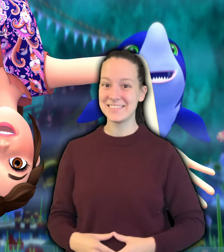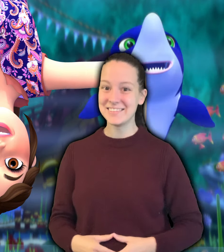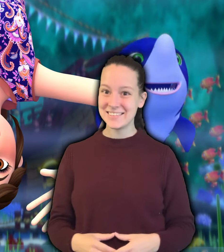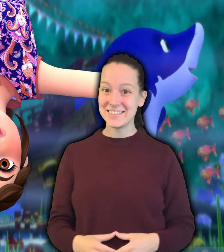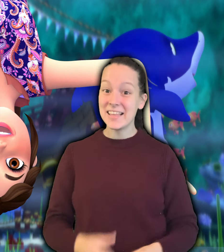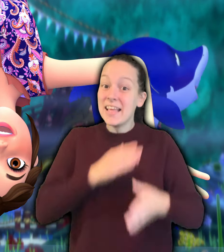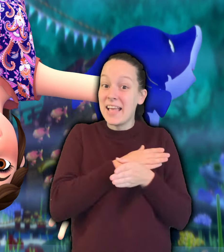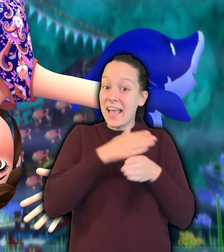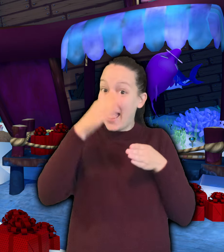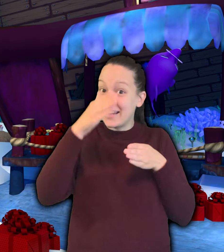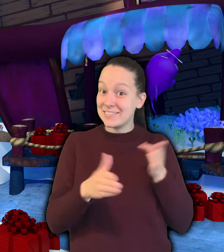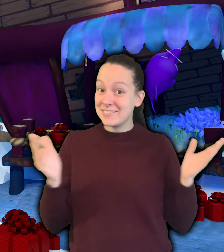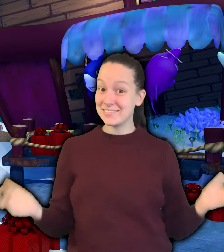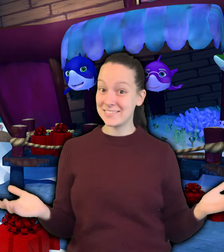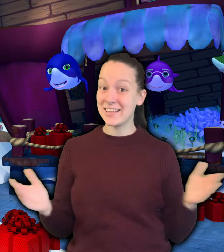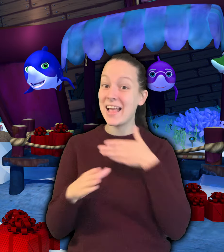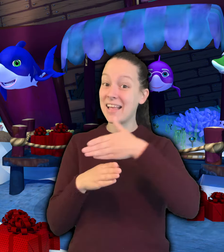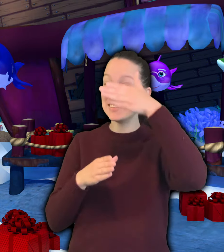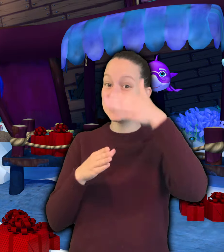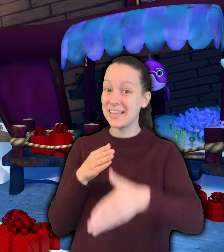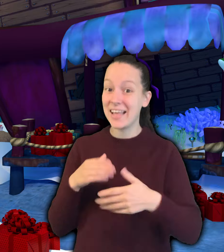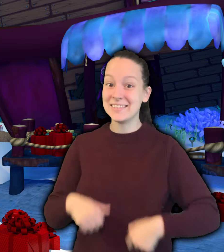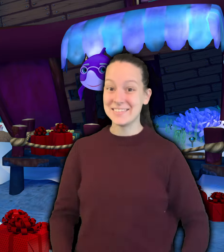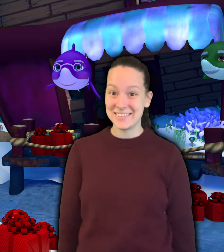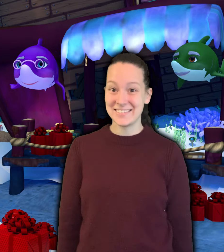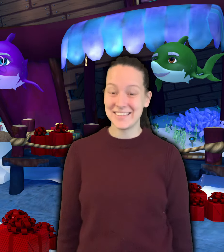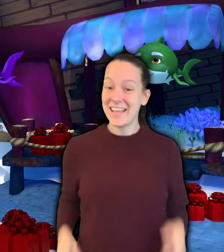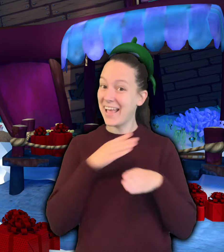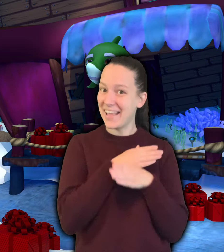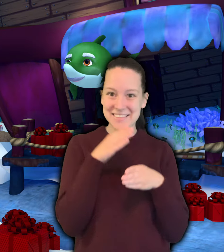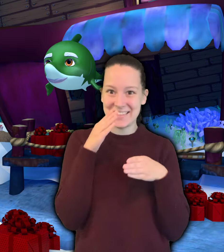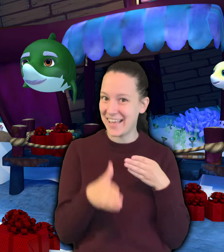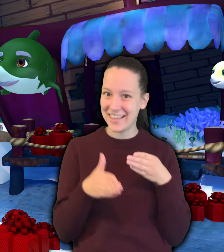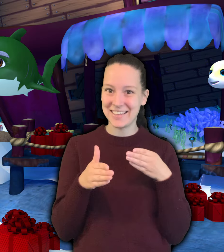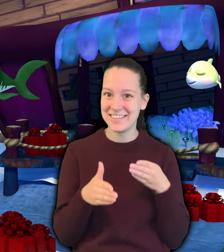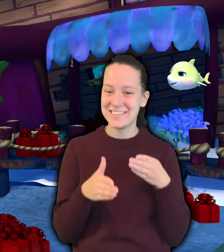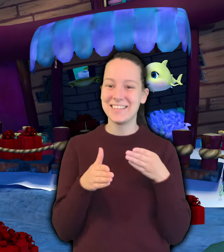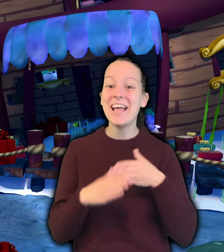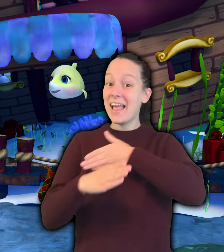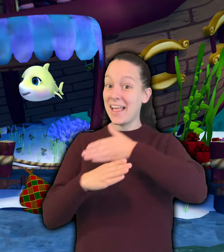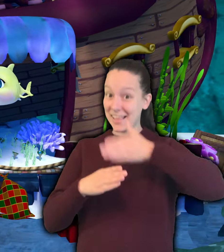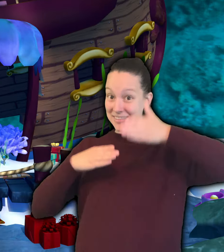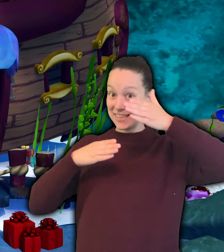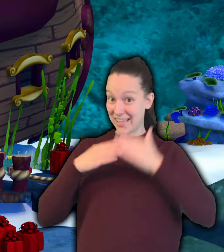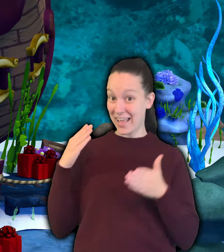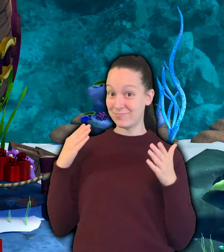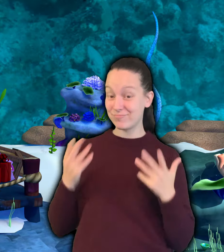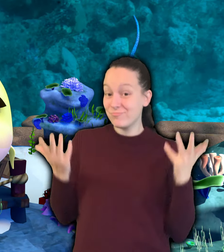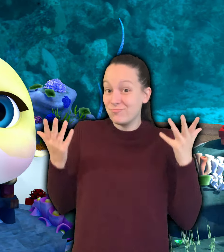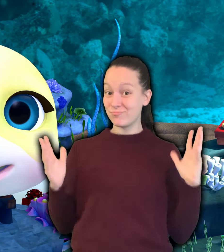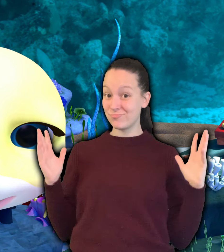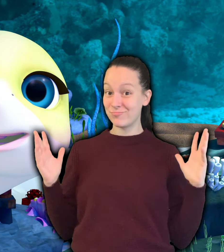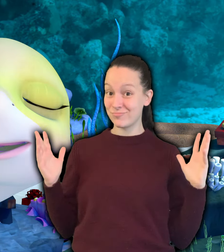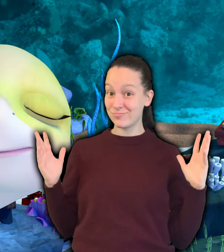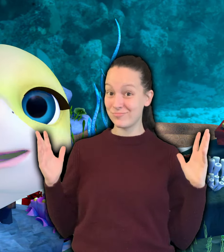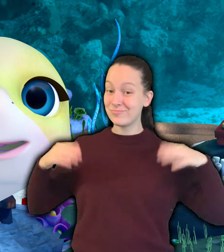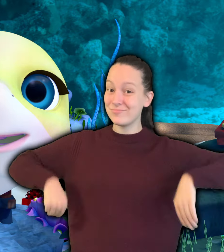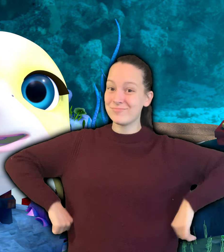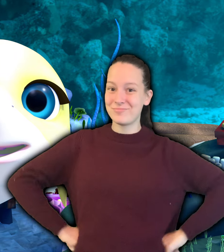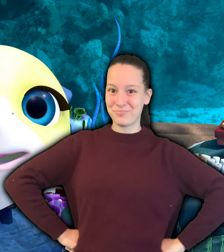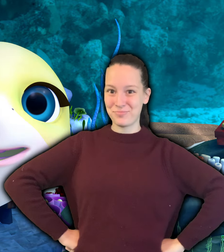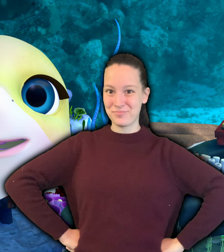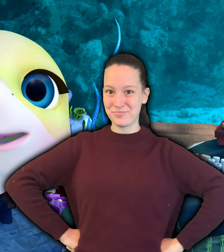楽しい終わり嬉しい楽しい驚